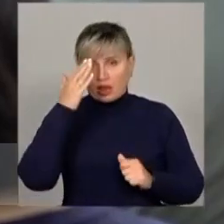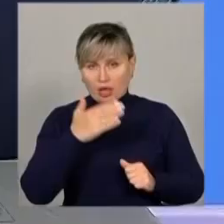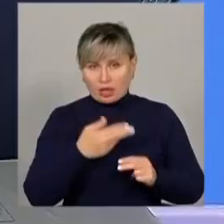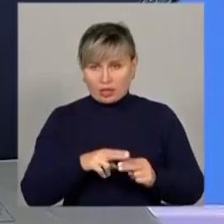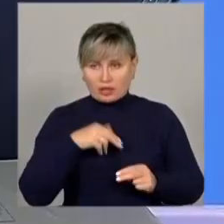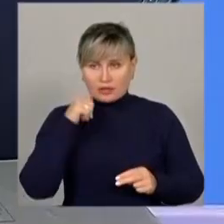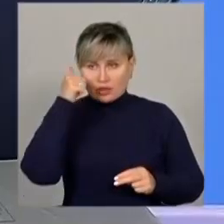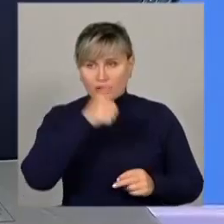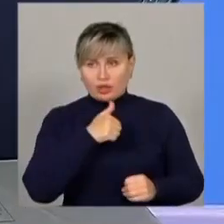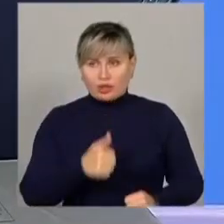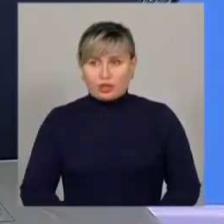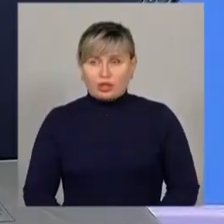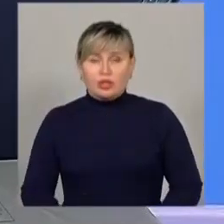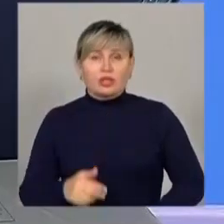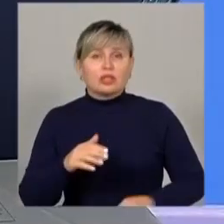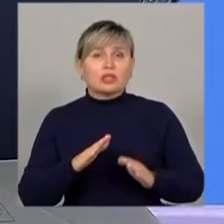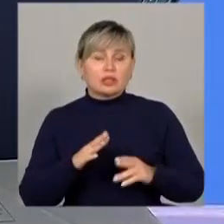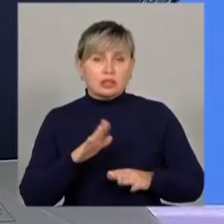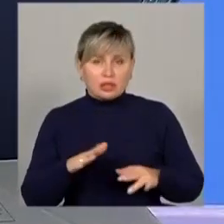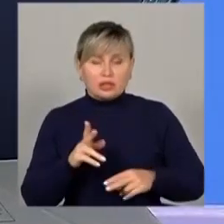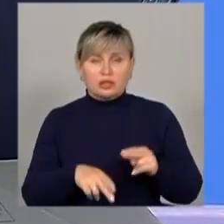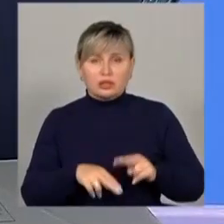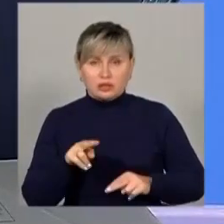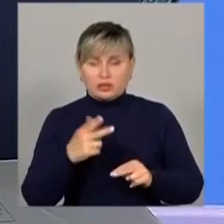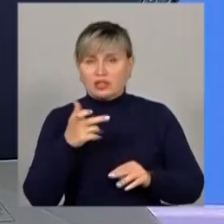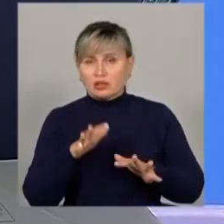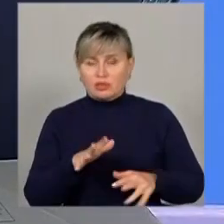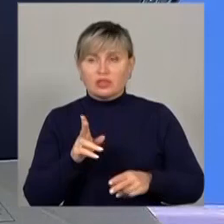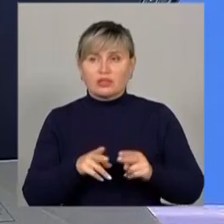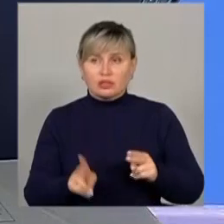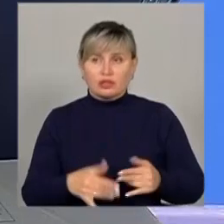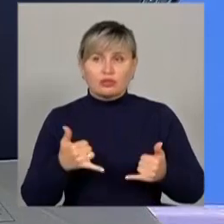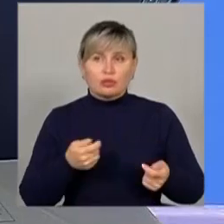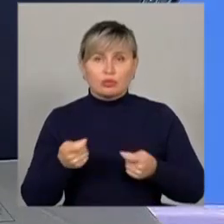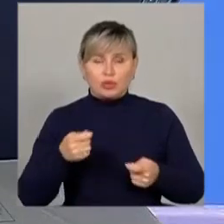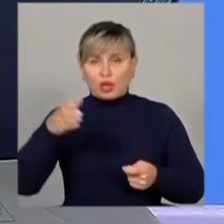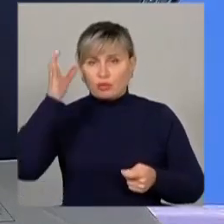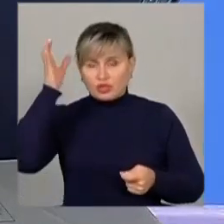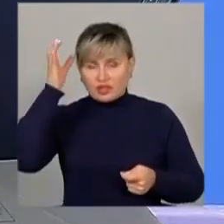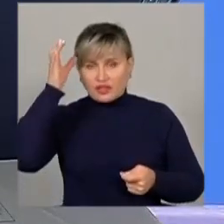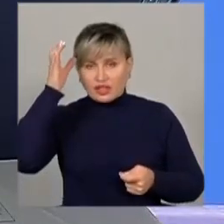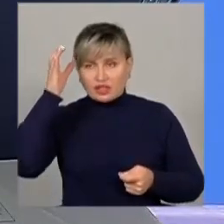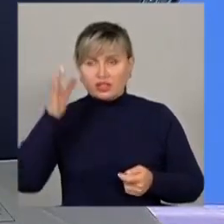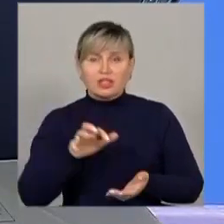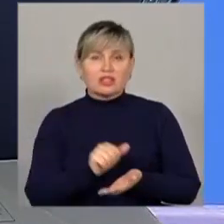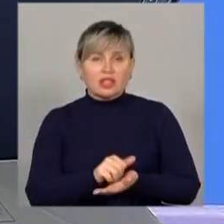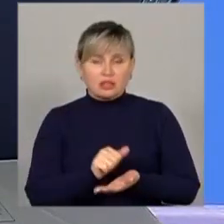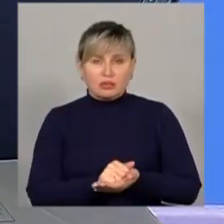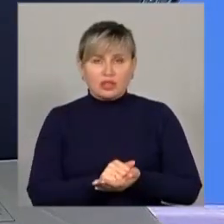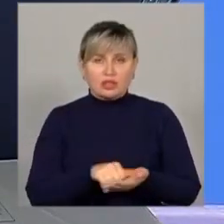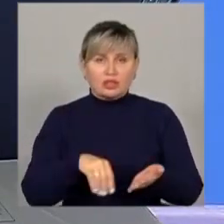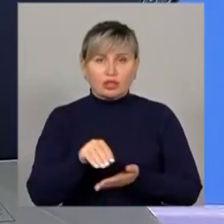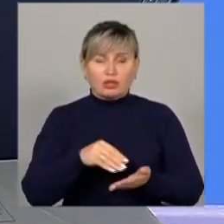года. Садик мы строительство завершили на 300 мест. Да. Сегодня управление образования занимается